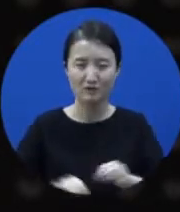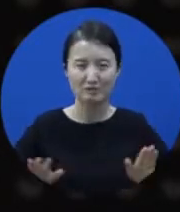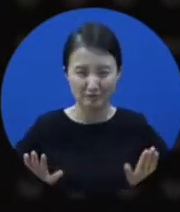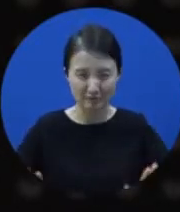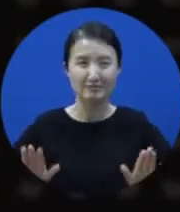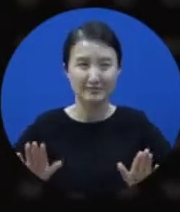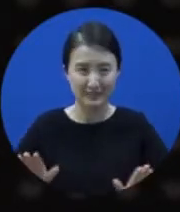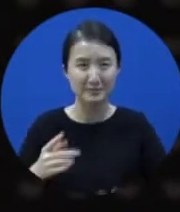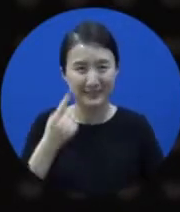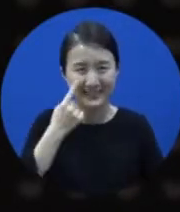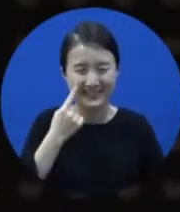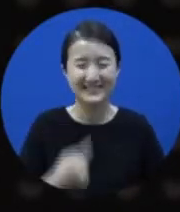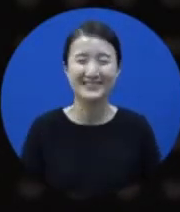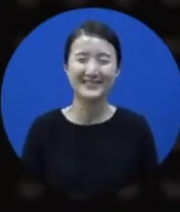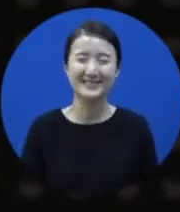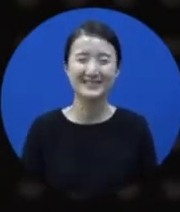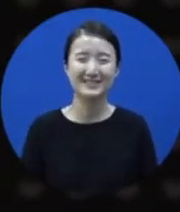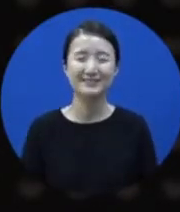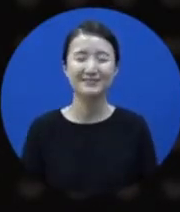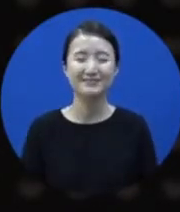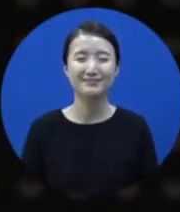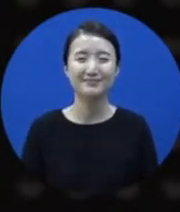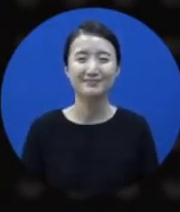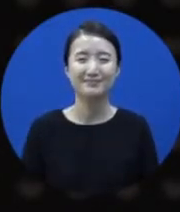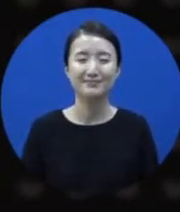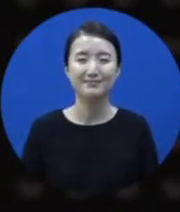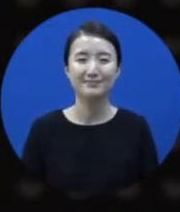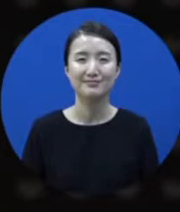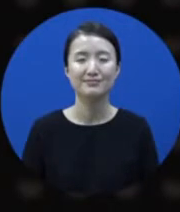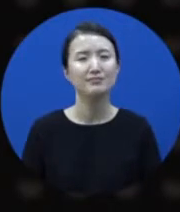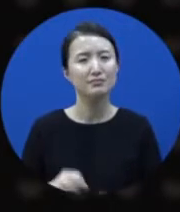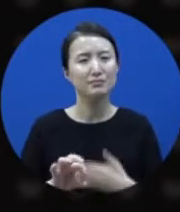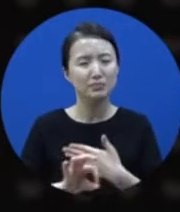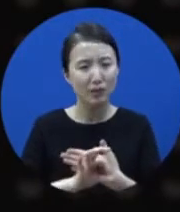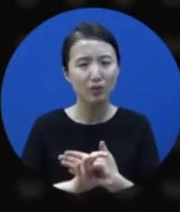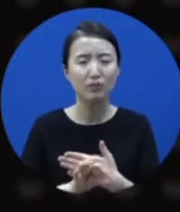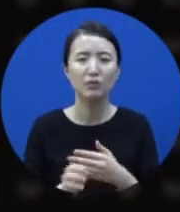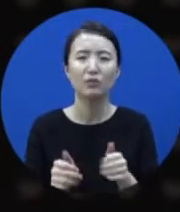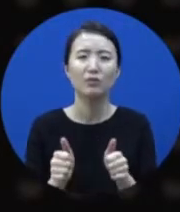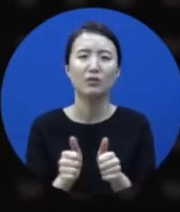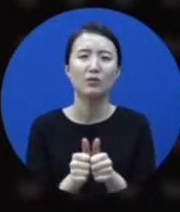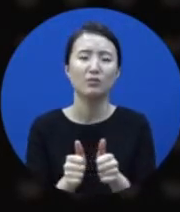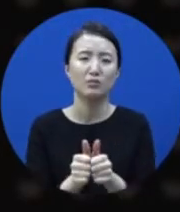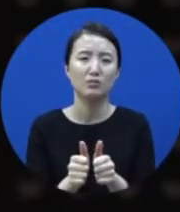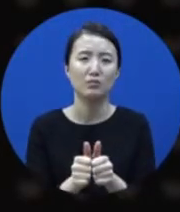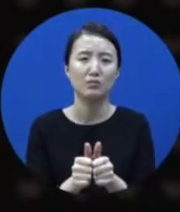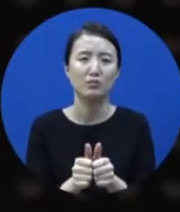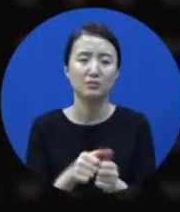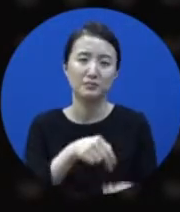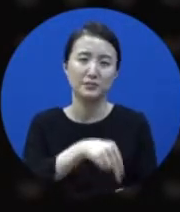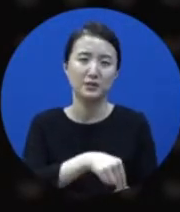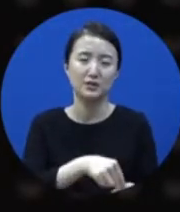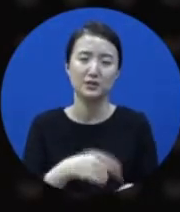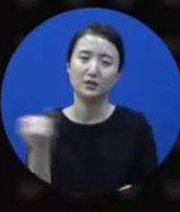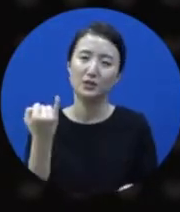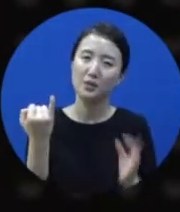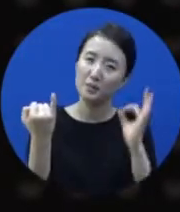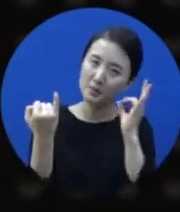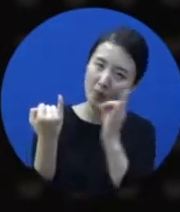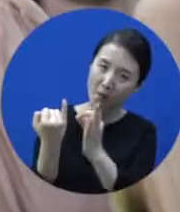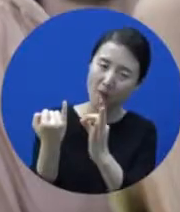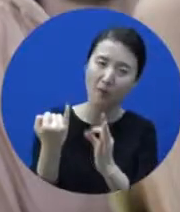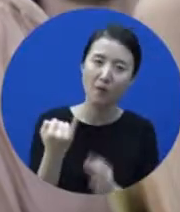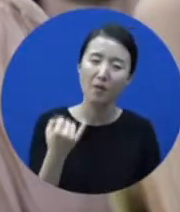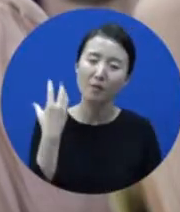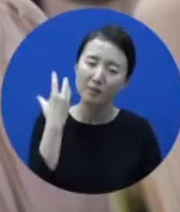두 번째는요, 그렇다면 남자들이 보는 매력 포인트는 뭘까? 궁금하시죠? 어떤 게 1위를 차지했을 것